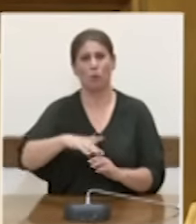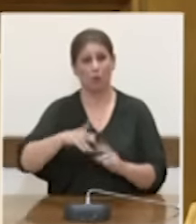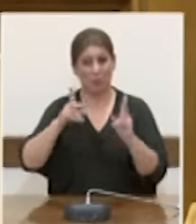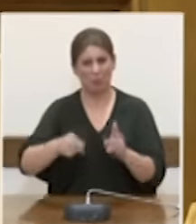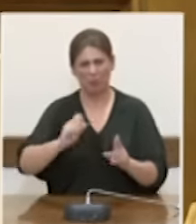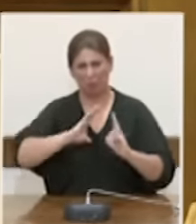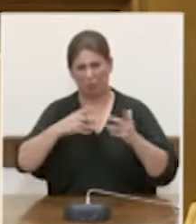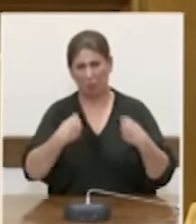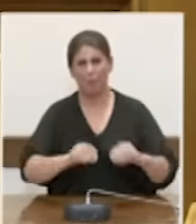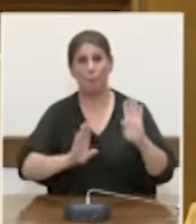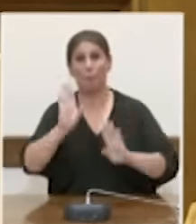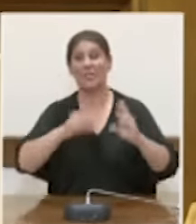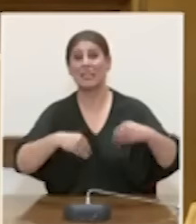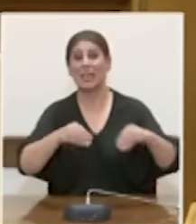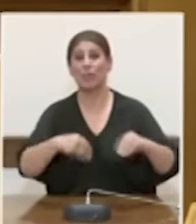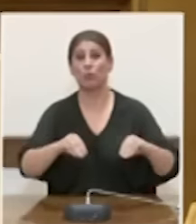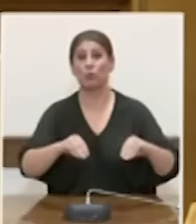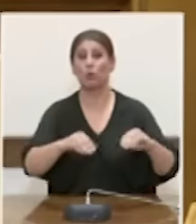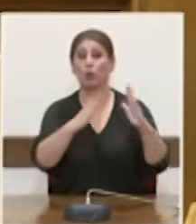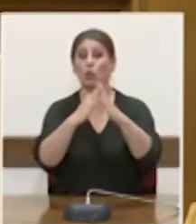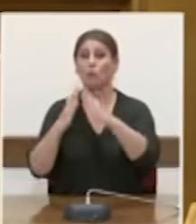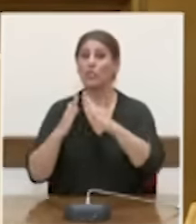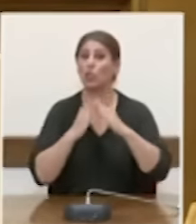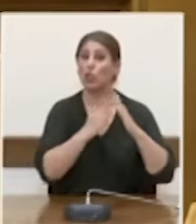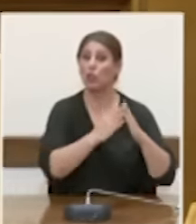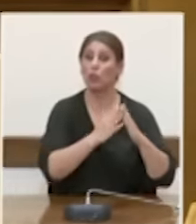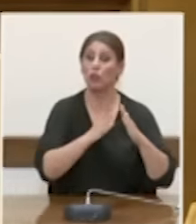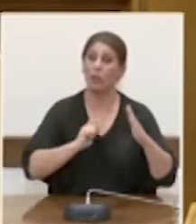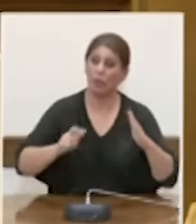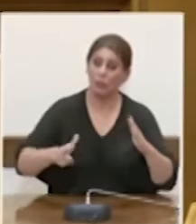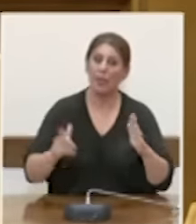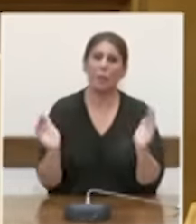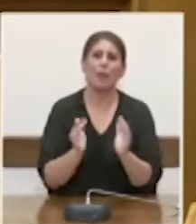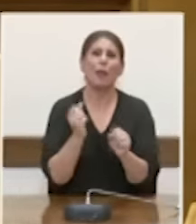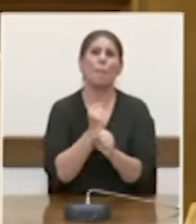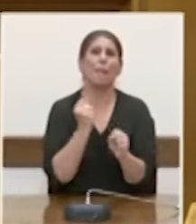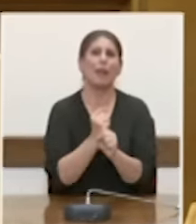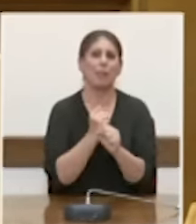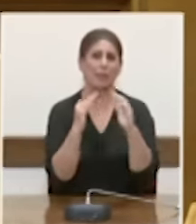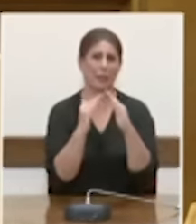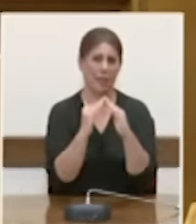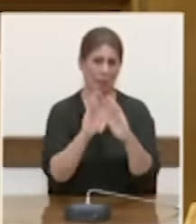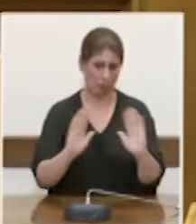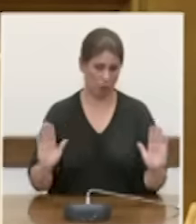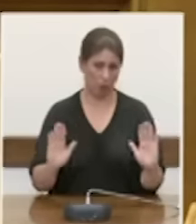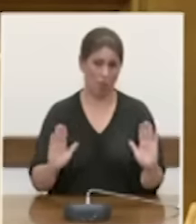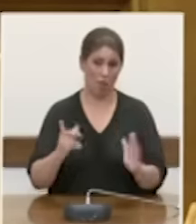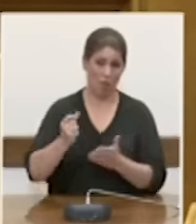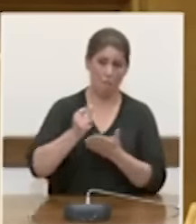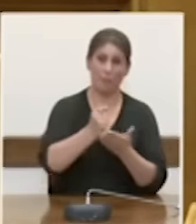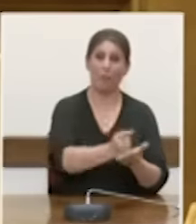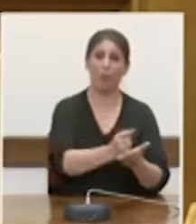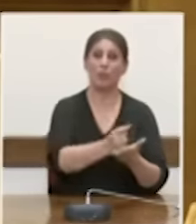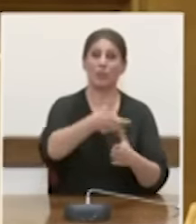των πληστηριασμών των λαϊκών κατοικιών και της μικρής επαγγελματικής στέγης. Επιδότηση ενοικίου για εργατικά